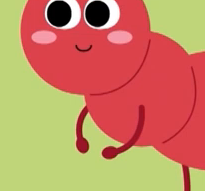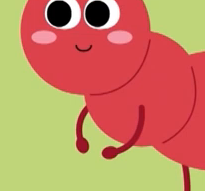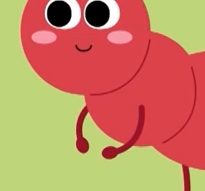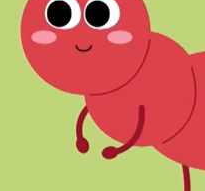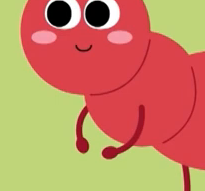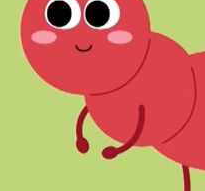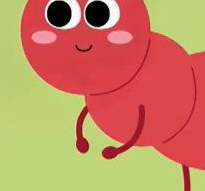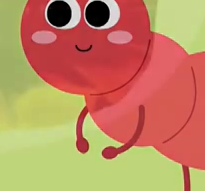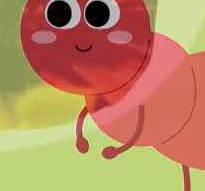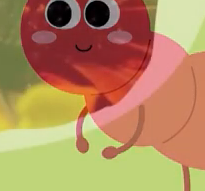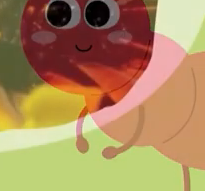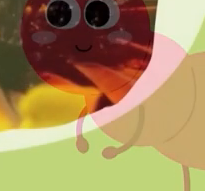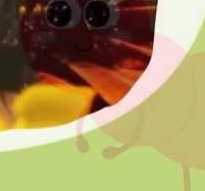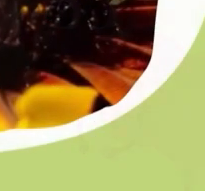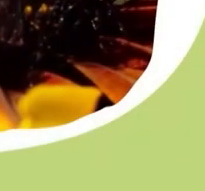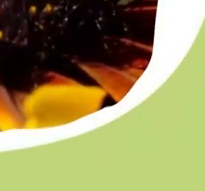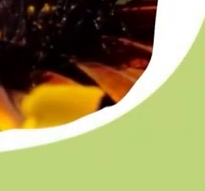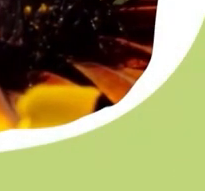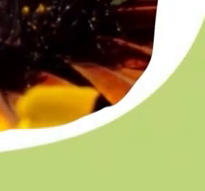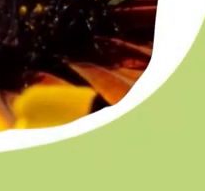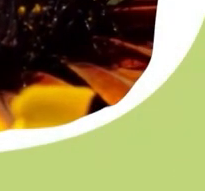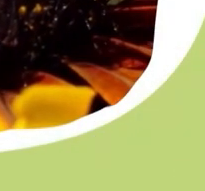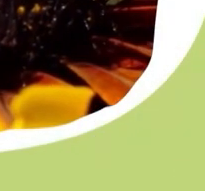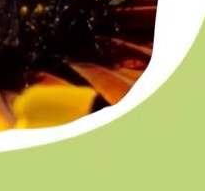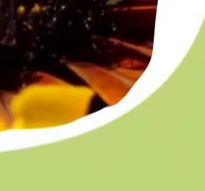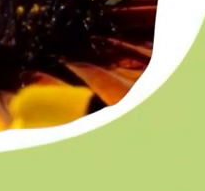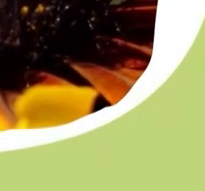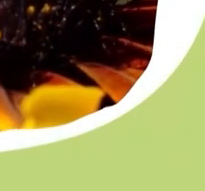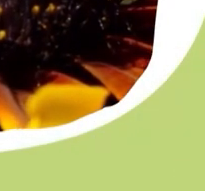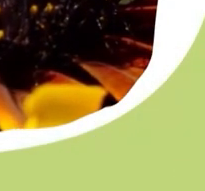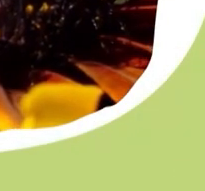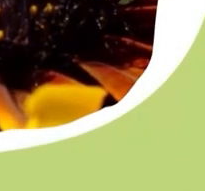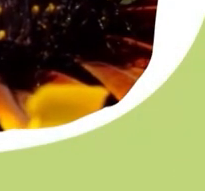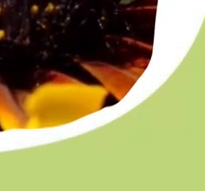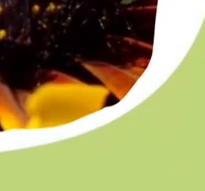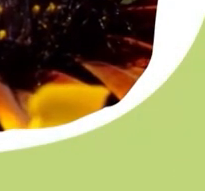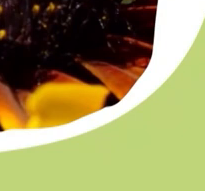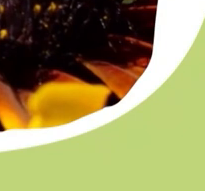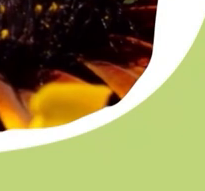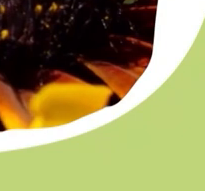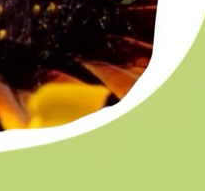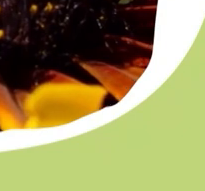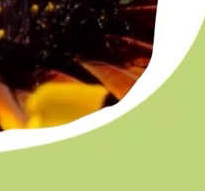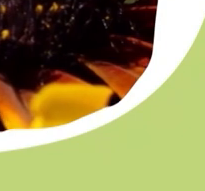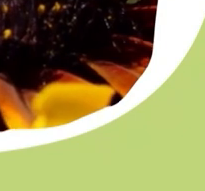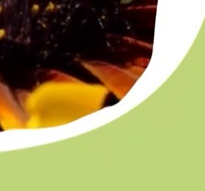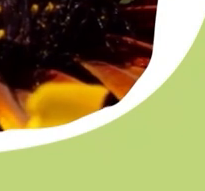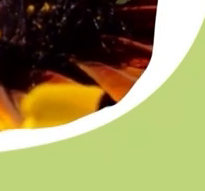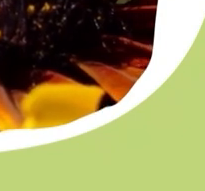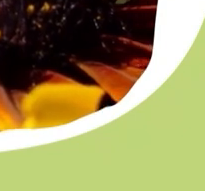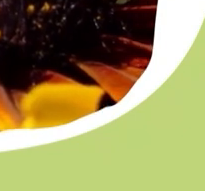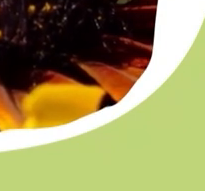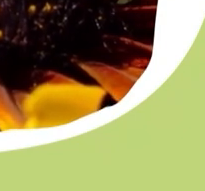serta beruas-ruas. Contoh-contoh serangga ialah nyamuk, lalat,